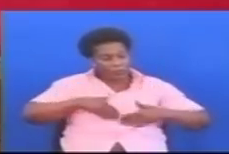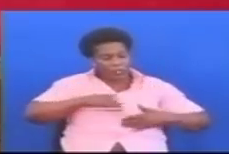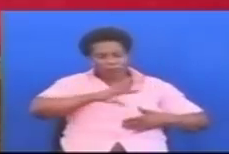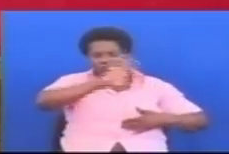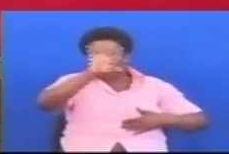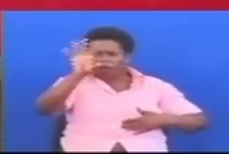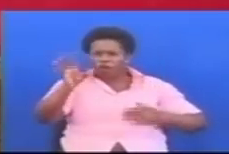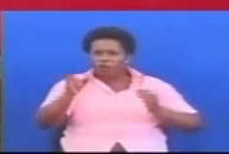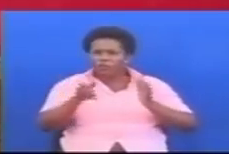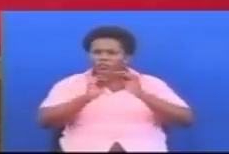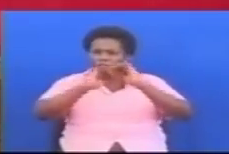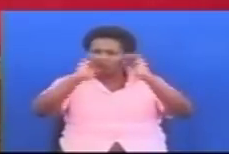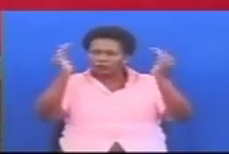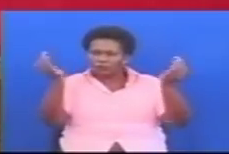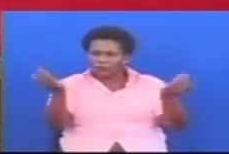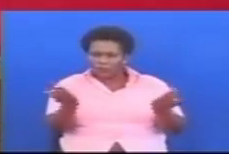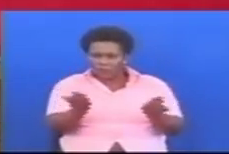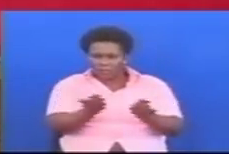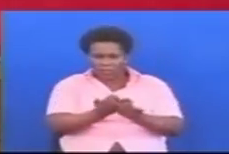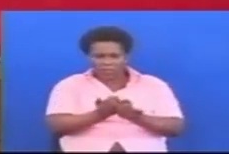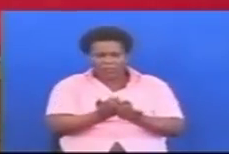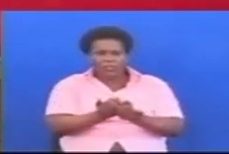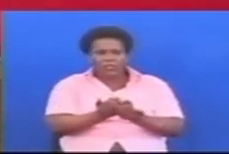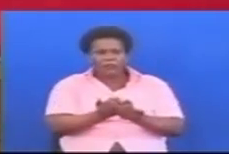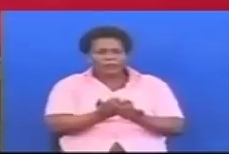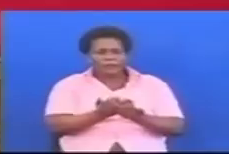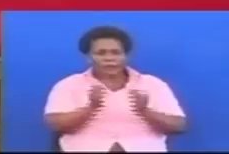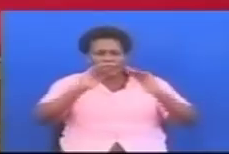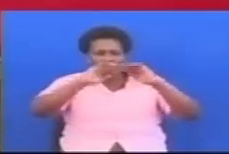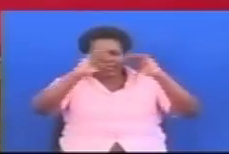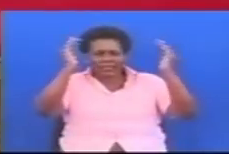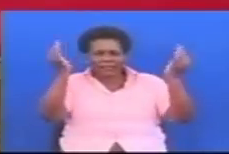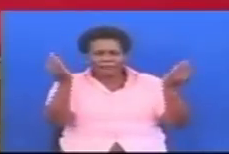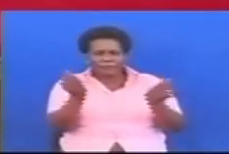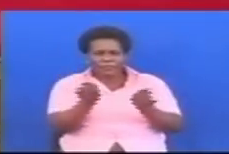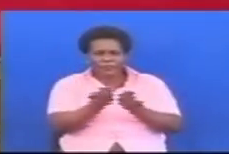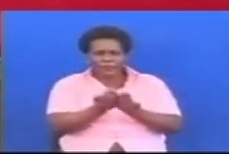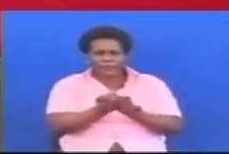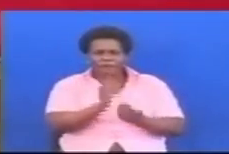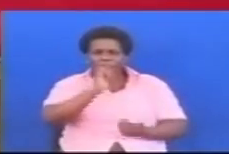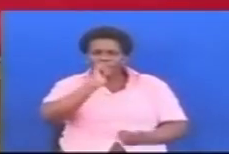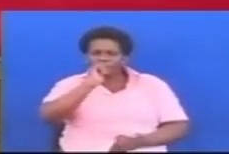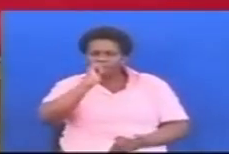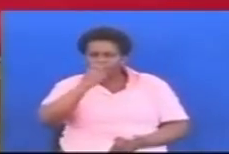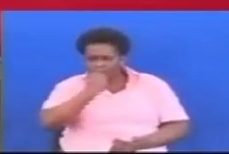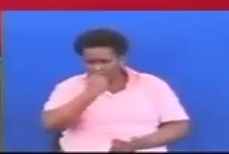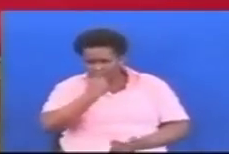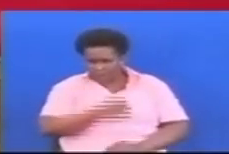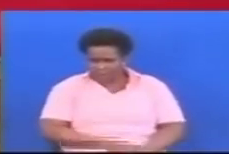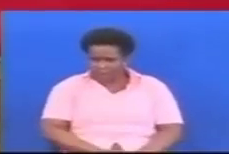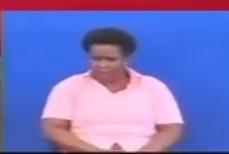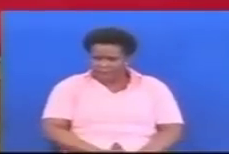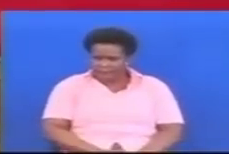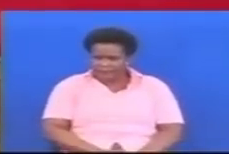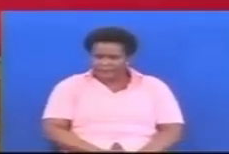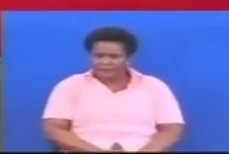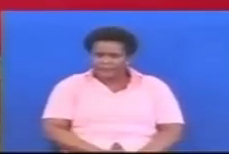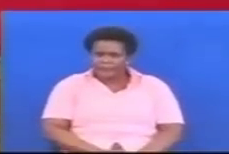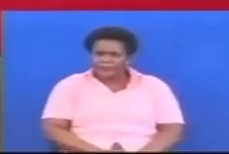duniani katika mfungo wa mwezi wa mtukufu wa Ramadhani utakaoanza hivi karibuni. Ramadhan karimu.